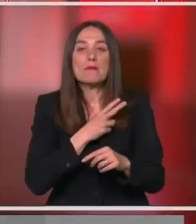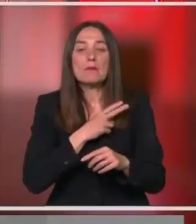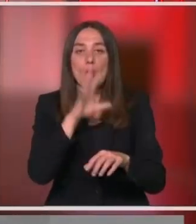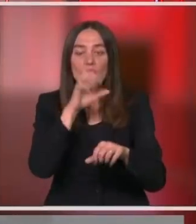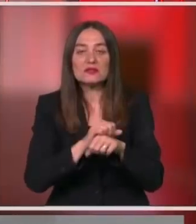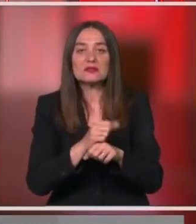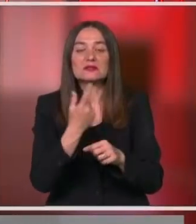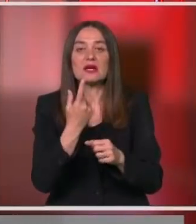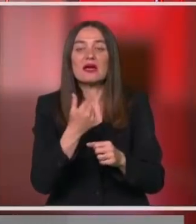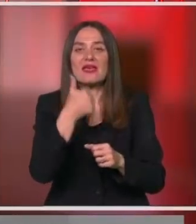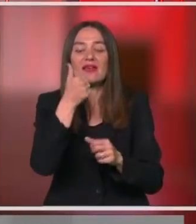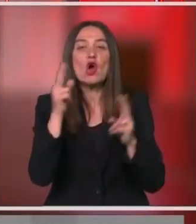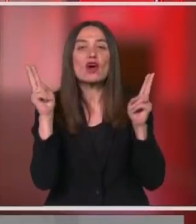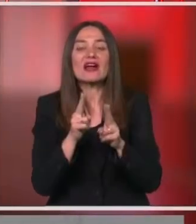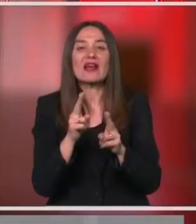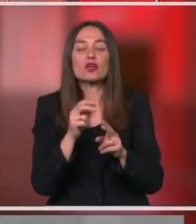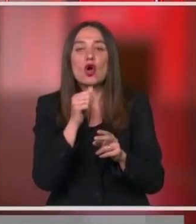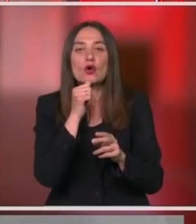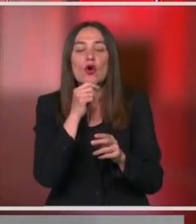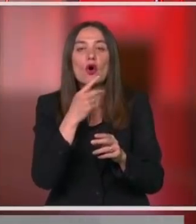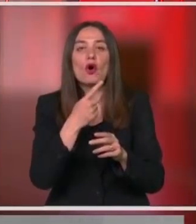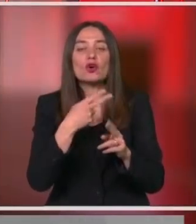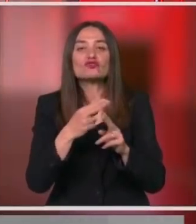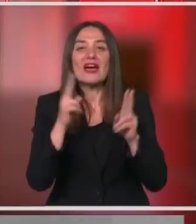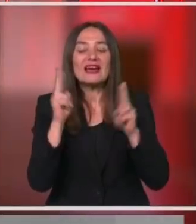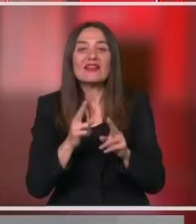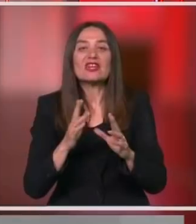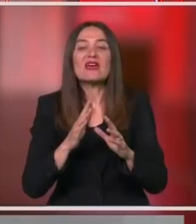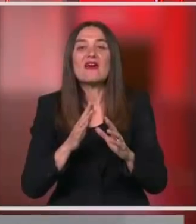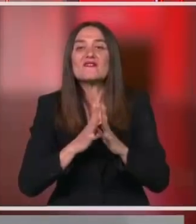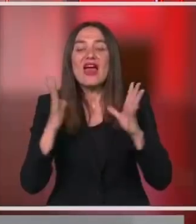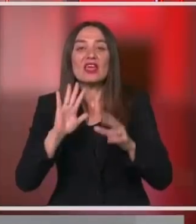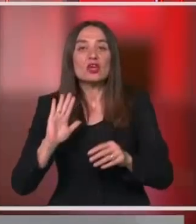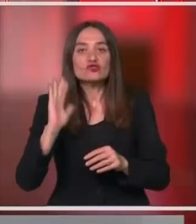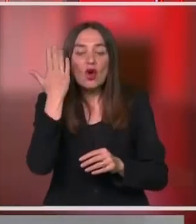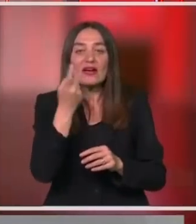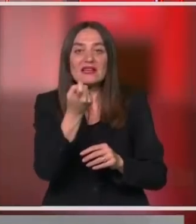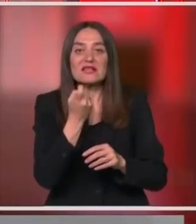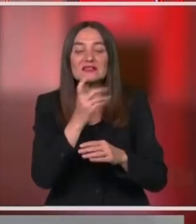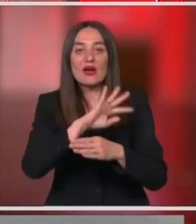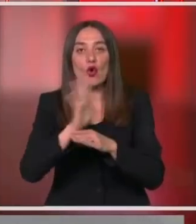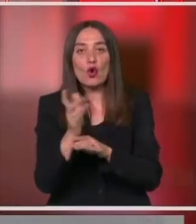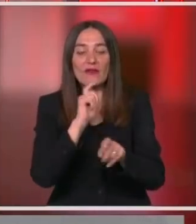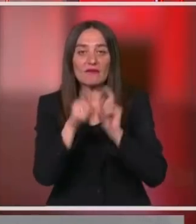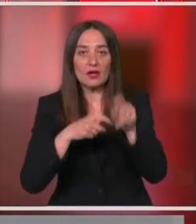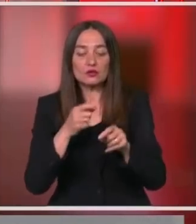uticaj jednog kratkoročnog, kratkotrajnog, velikog šoka koji je izazvan koronavirusom. I